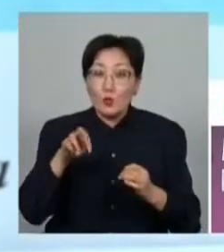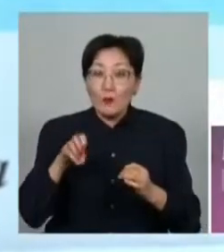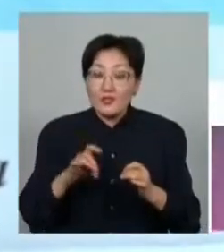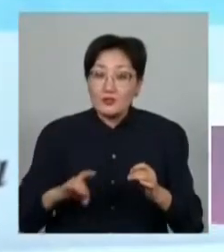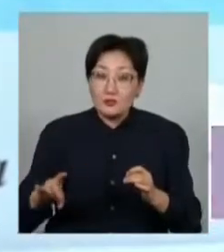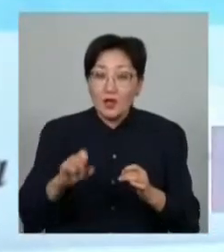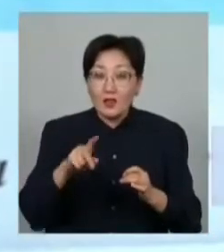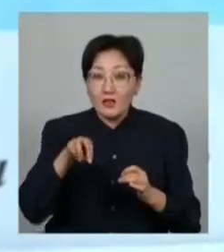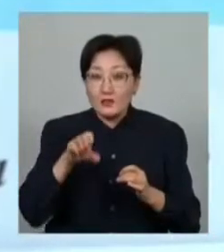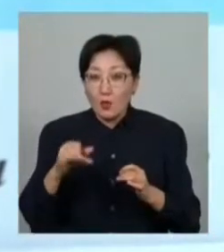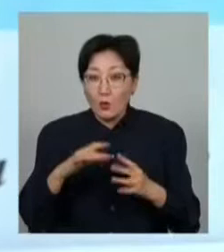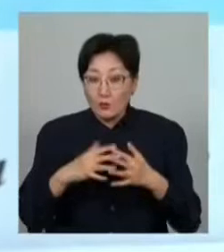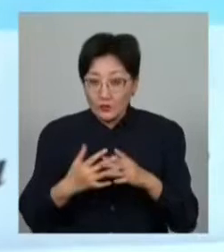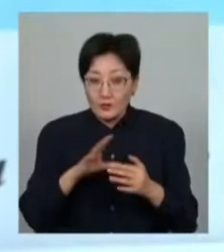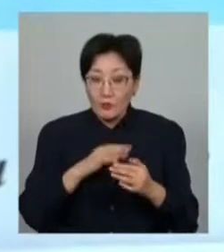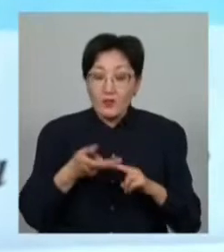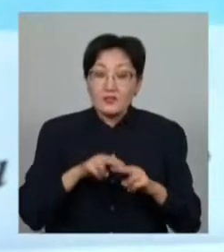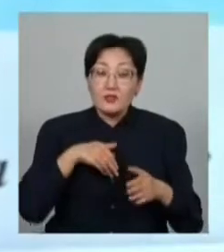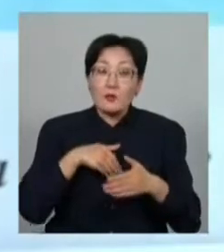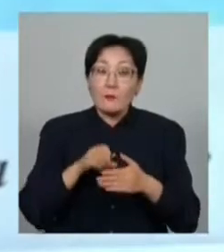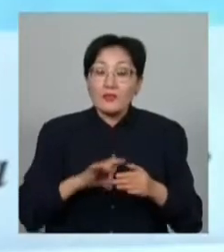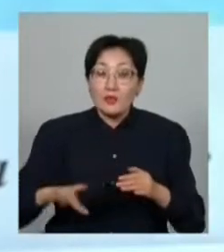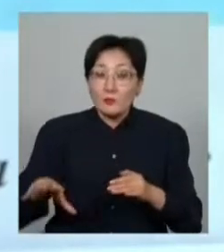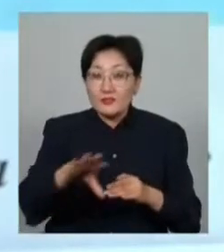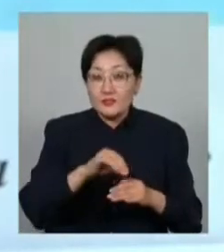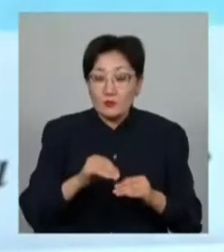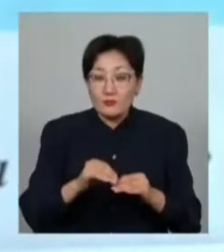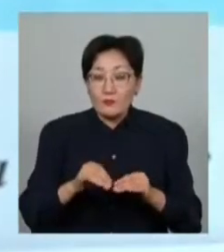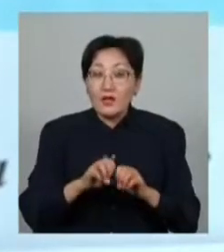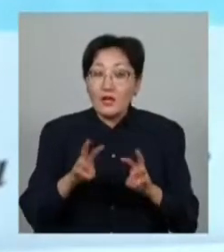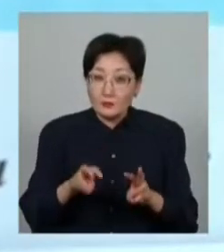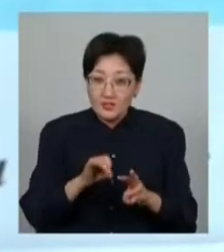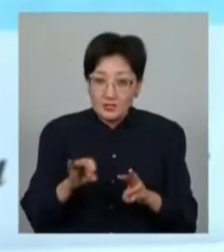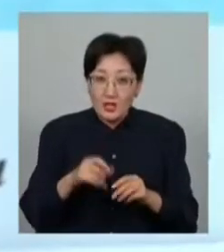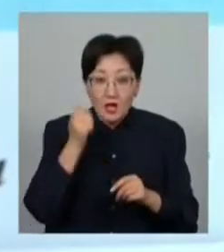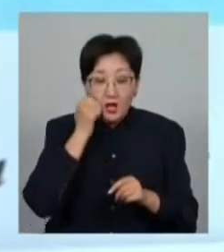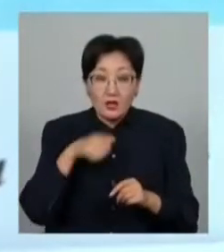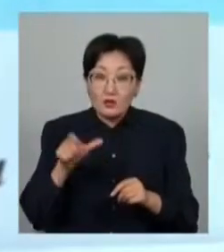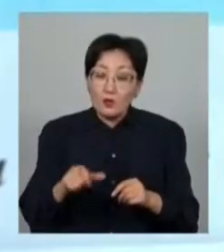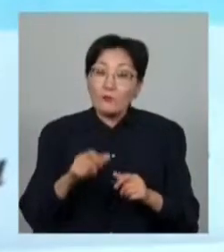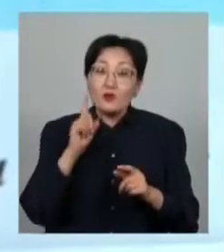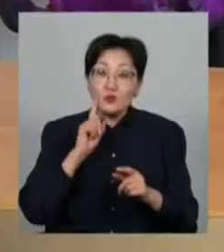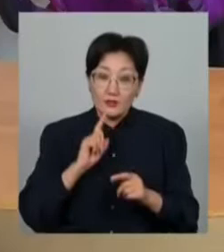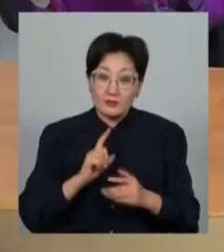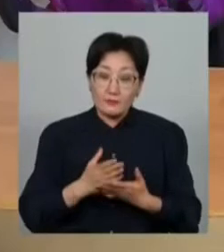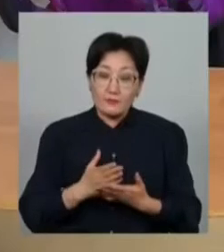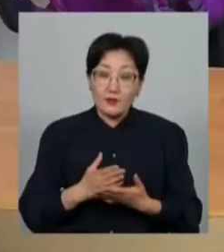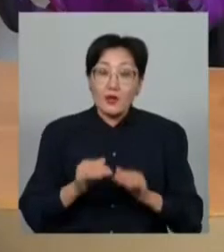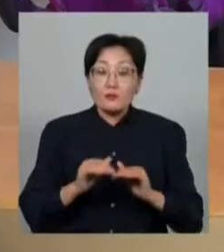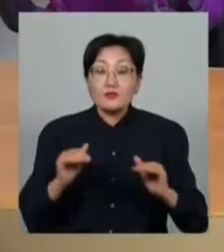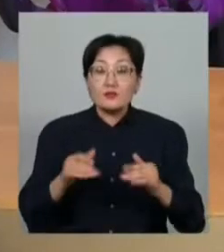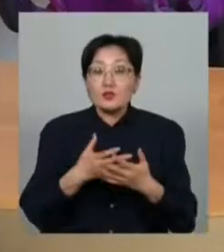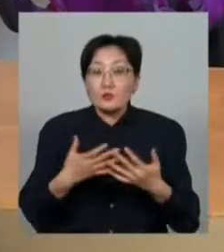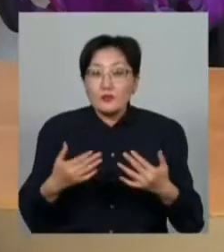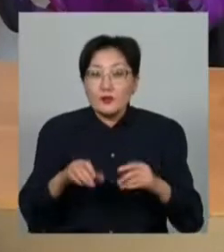ауданы мен Алатау ауылында. Бұл қарқынмен біз Медеу аудандағы барлық аймақты қамтимыз және қарияларымызға да ыңғайлы. Ал балаларды